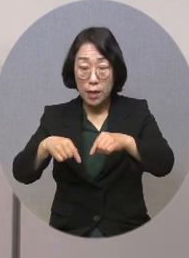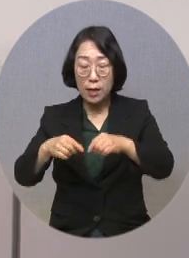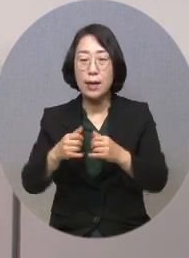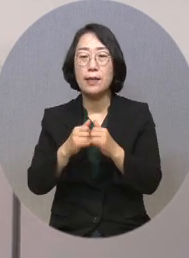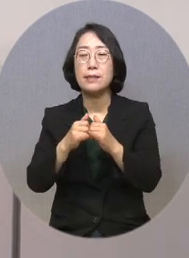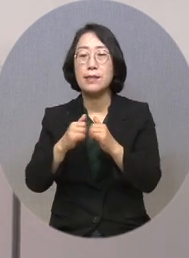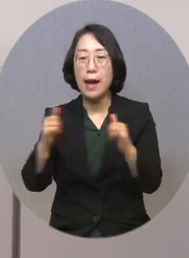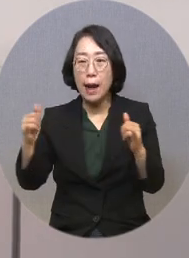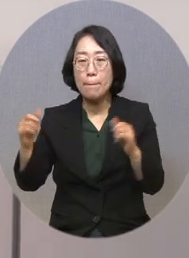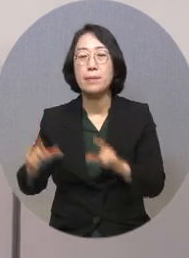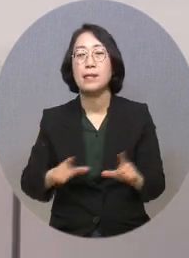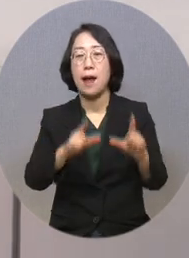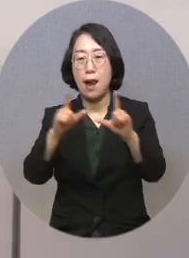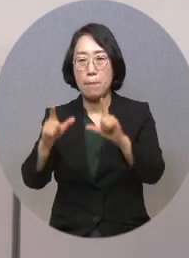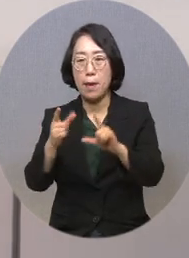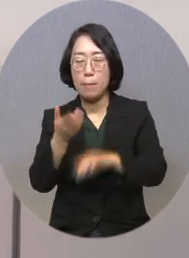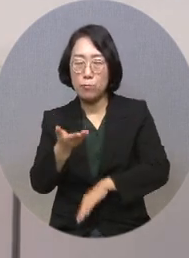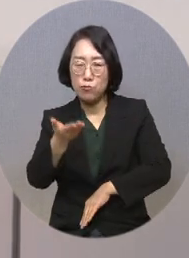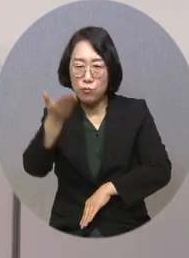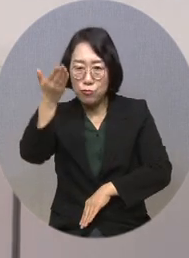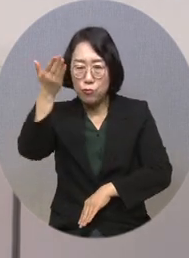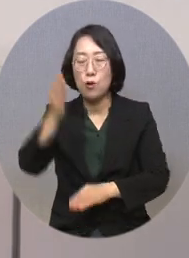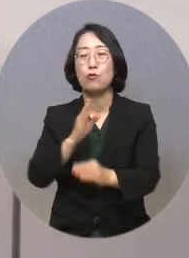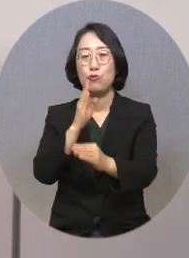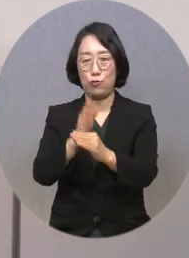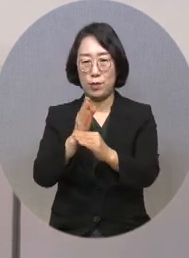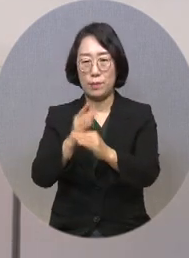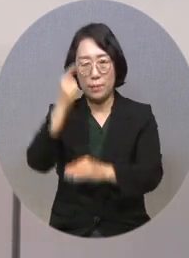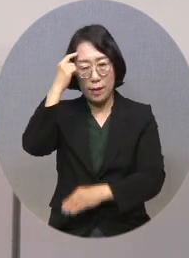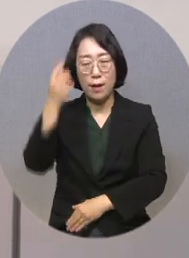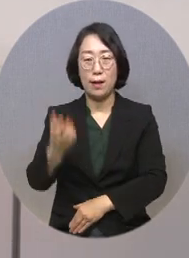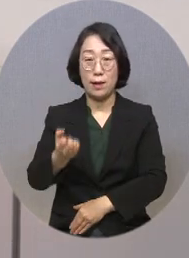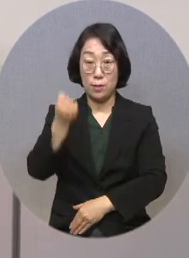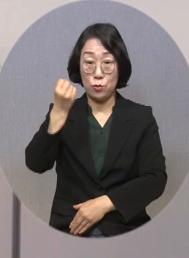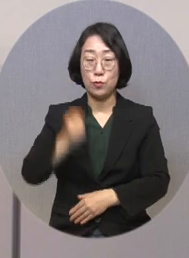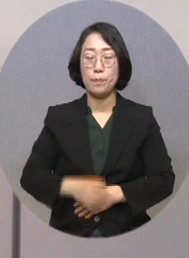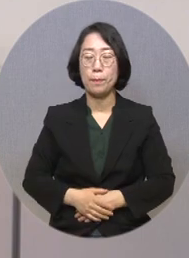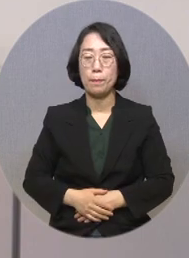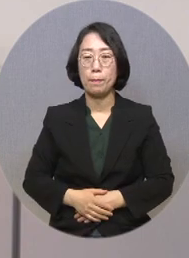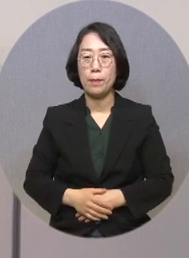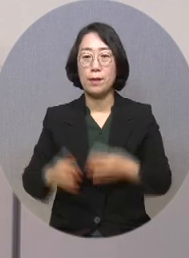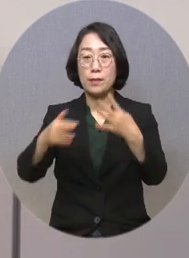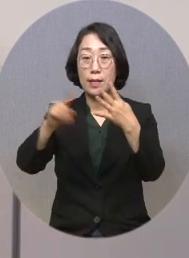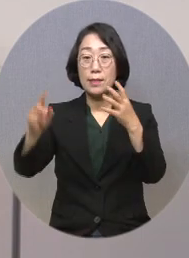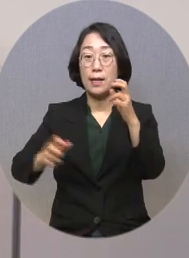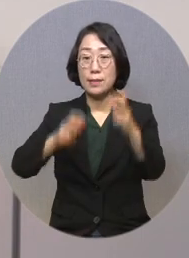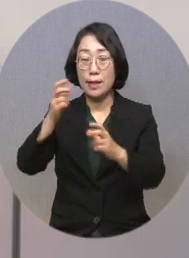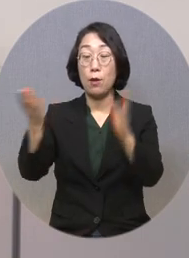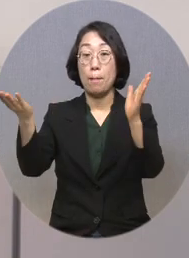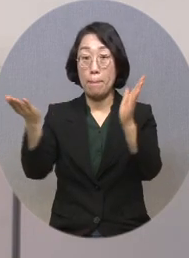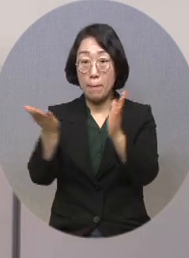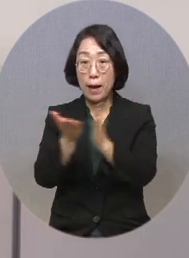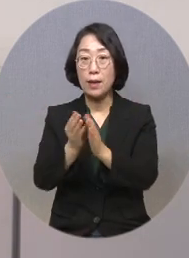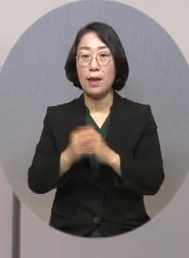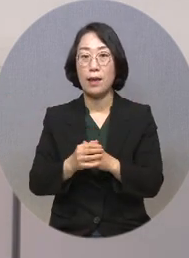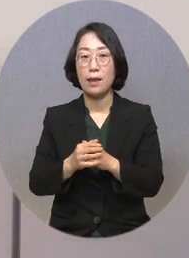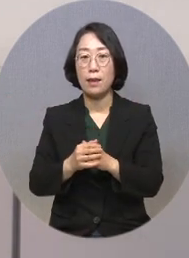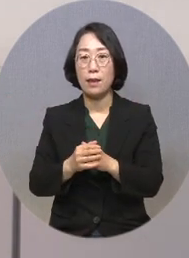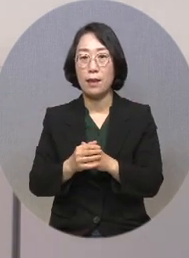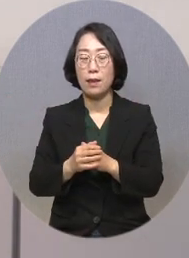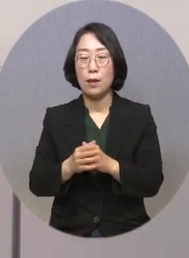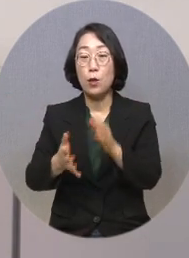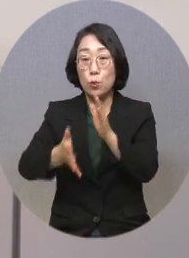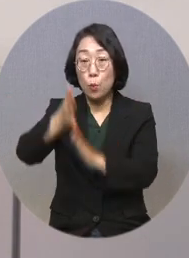삶의 향상에 맞추고자 합니다. 우선 4차 산업시대 대우도시 육성을